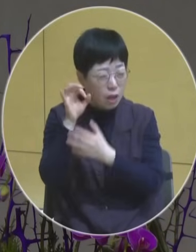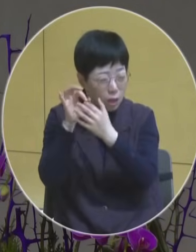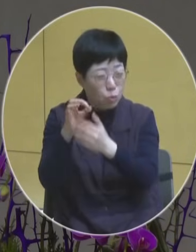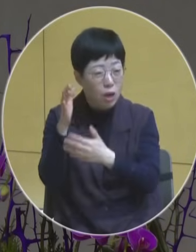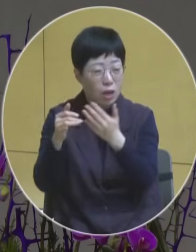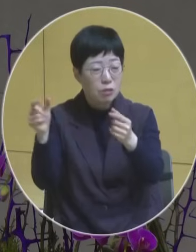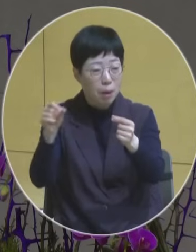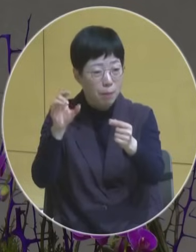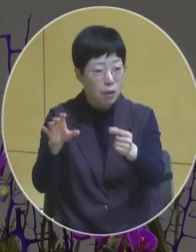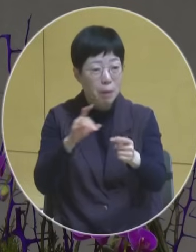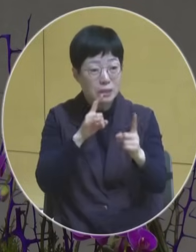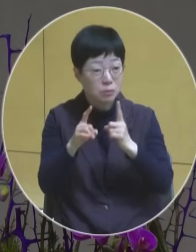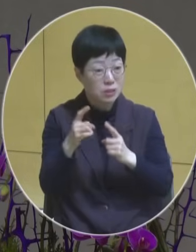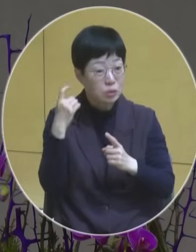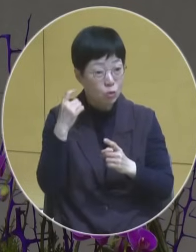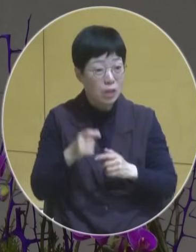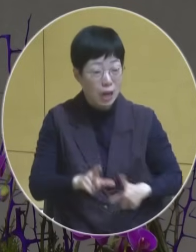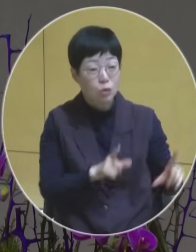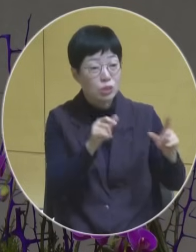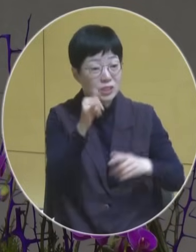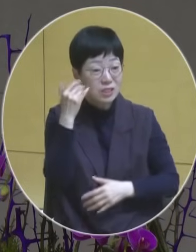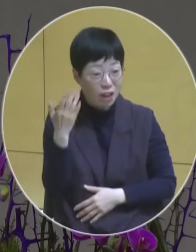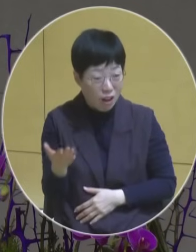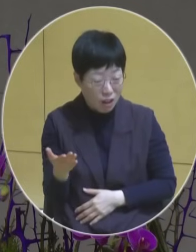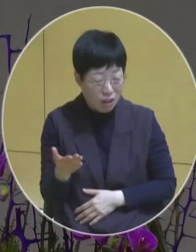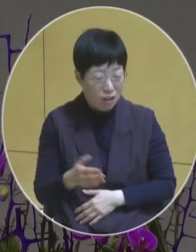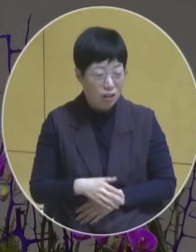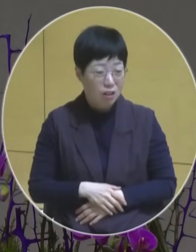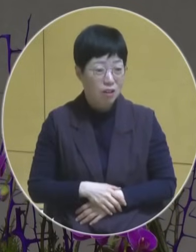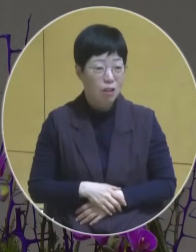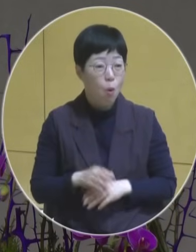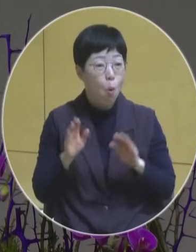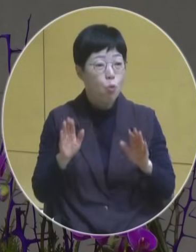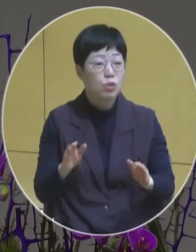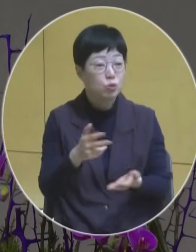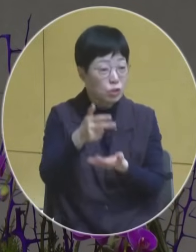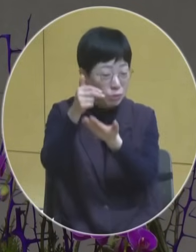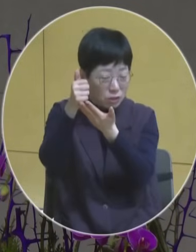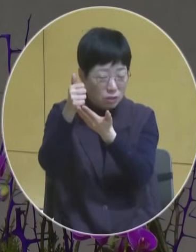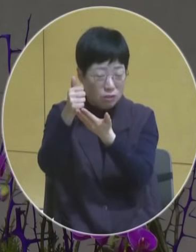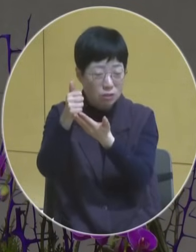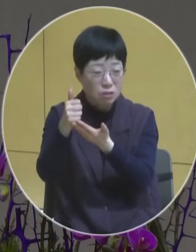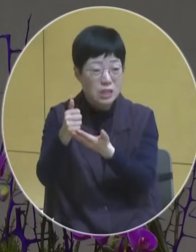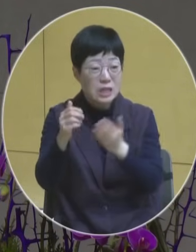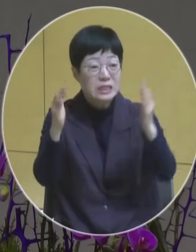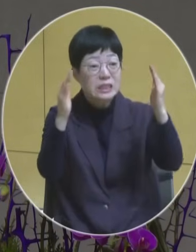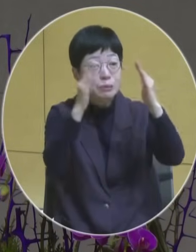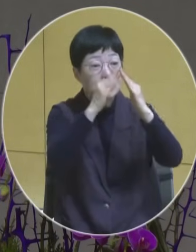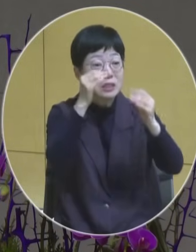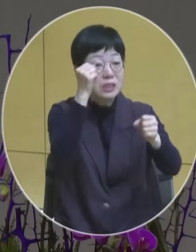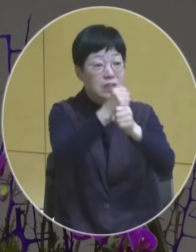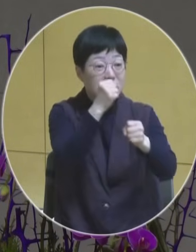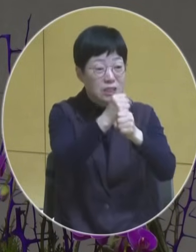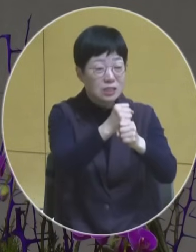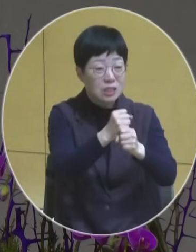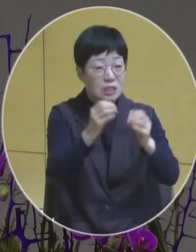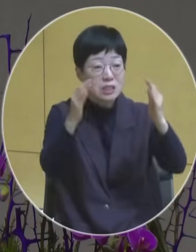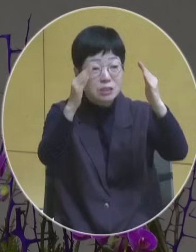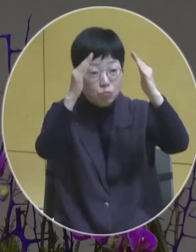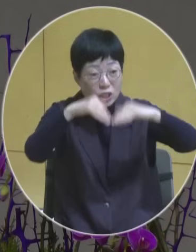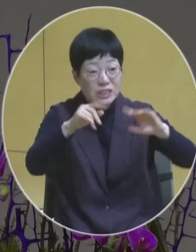하나님 붙들고 살아갈 수 있을까 그 생각을 했습니다. 근데 오늘 주님께서 이 집을 짓는 비유, 무너지지